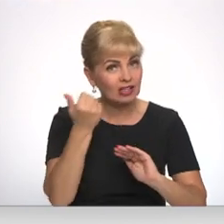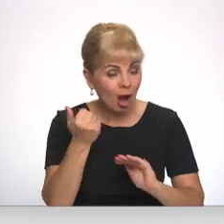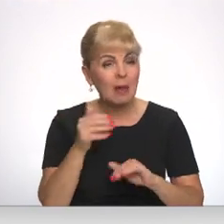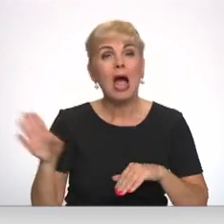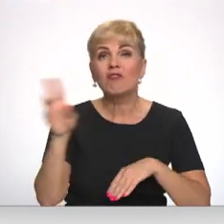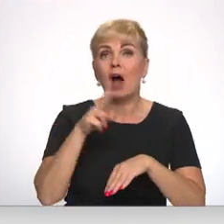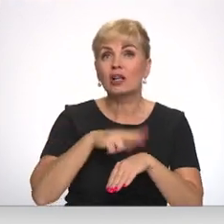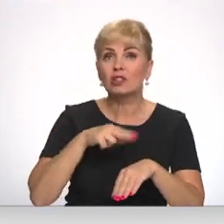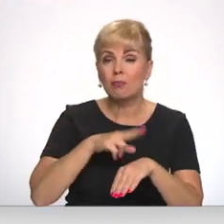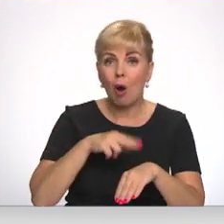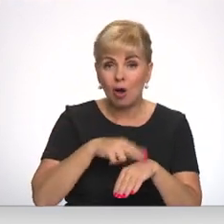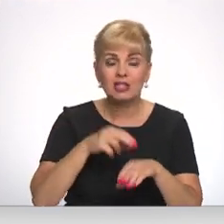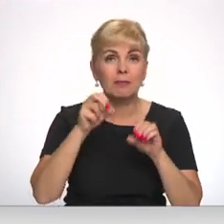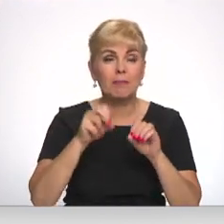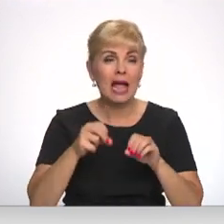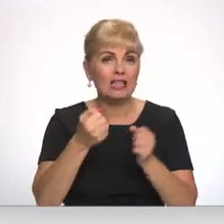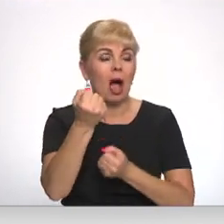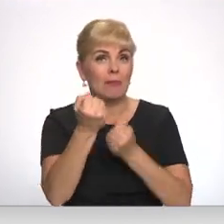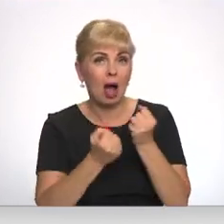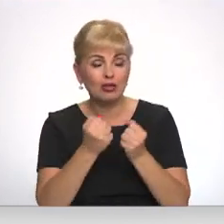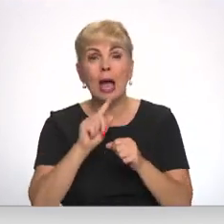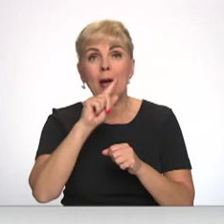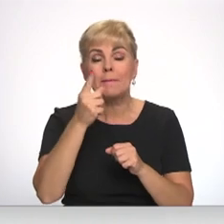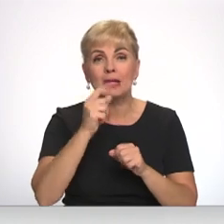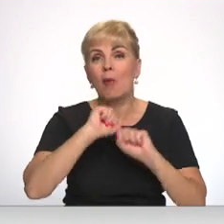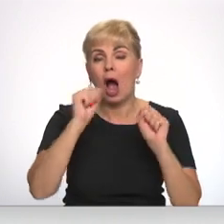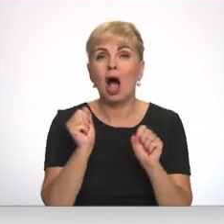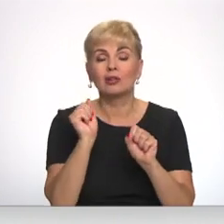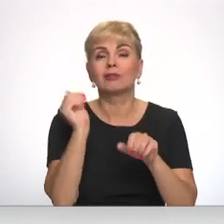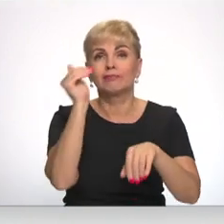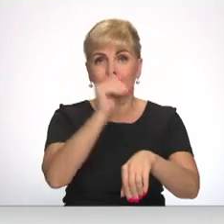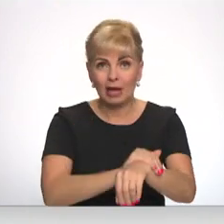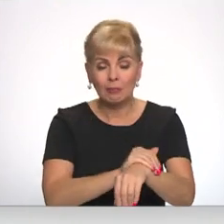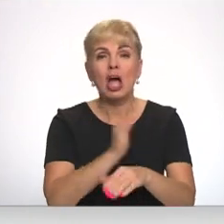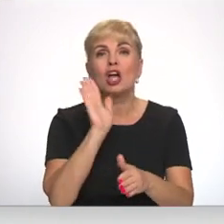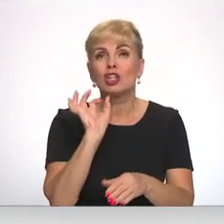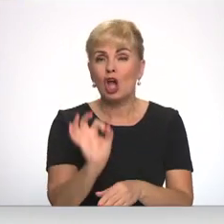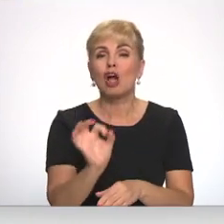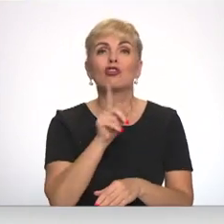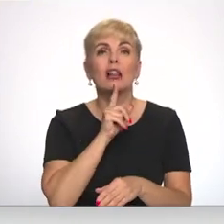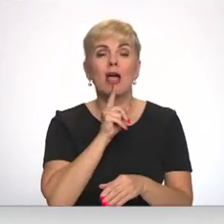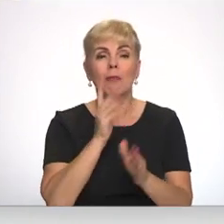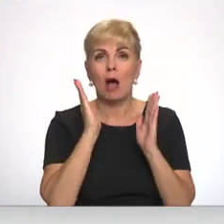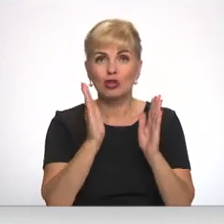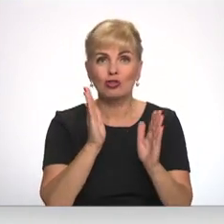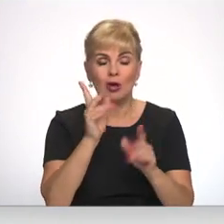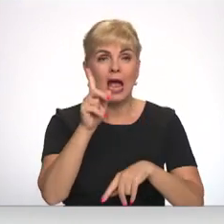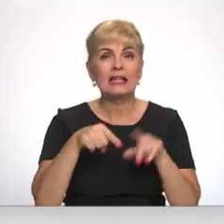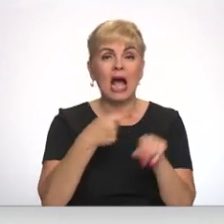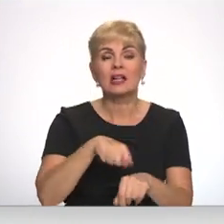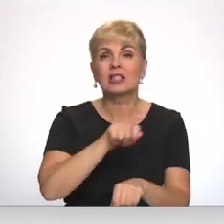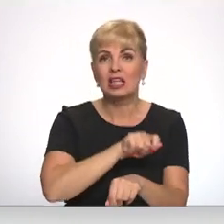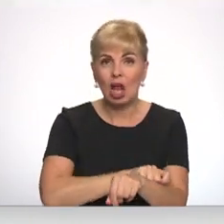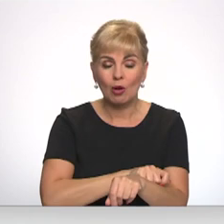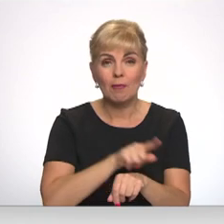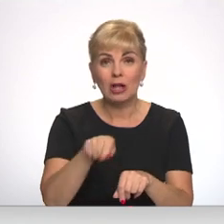Valsts policijas netriferētā ekipāža pirmo ātrumpārkāpēju šorīt pieķer uz Liepājas šoseis tikai dažu kilometru attālumā no vietas, kur